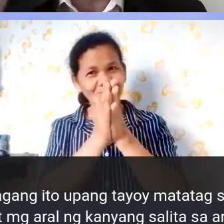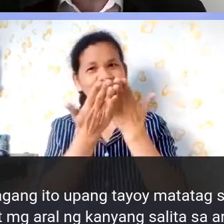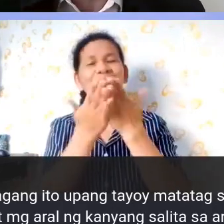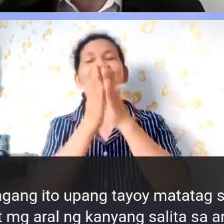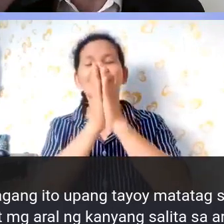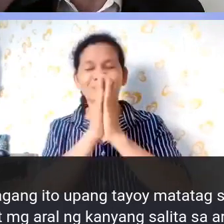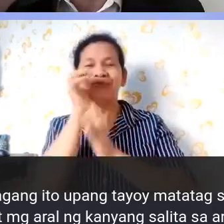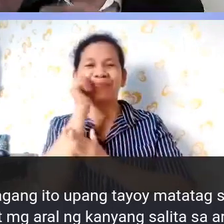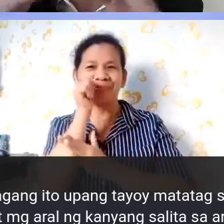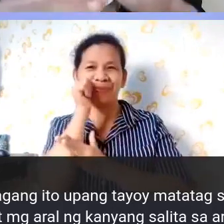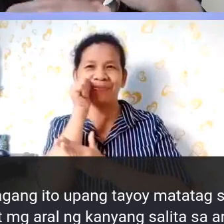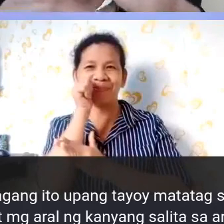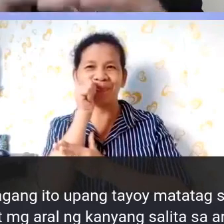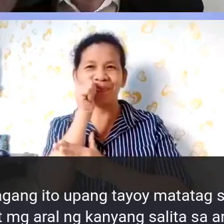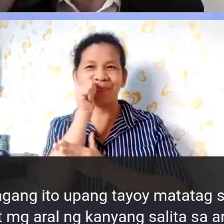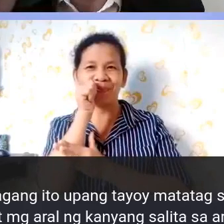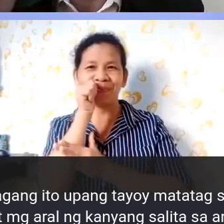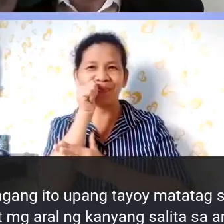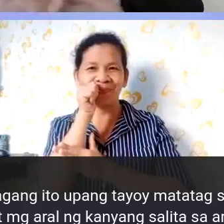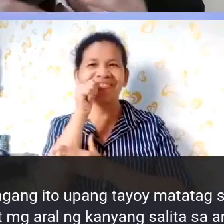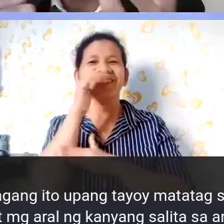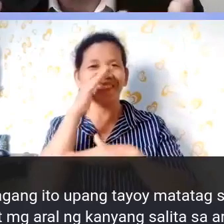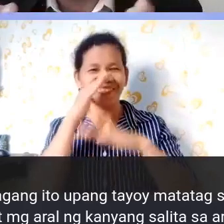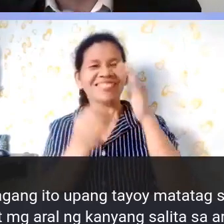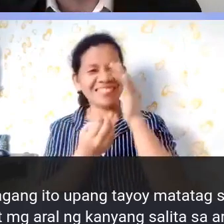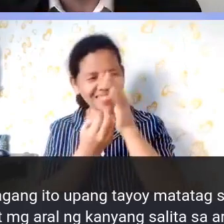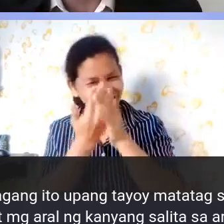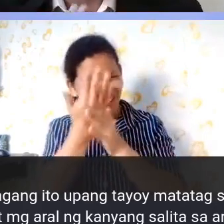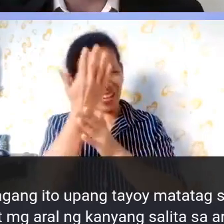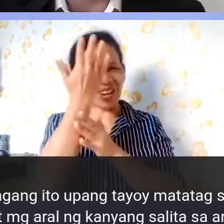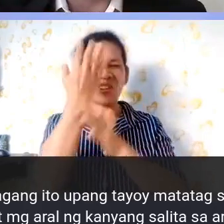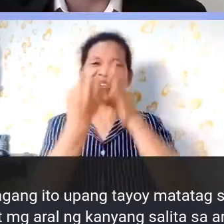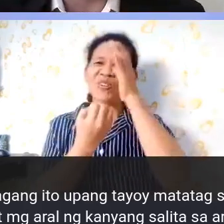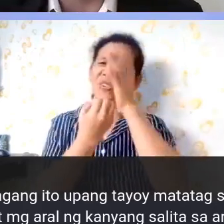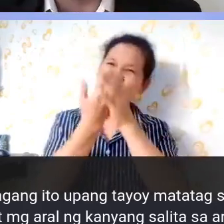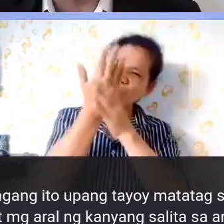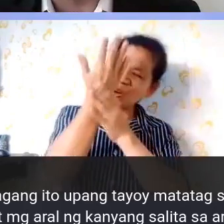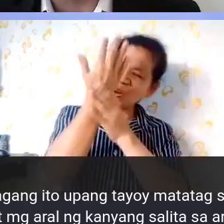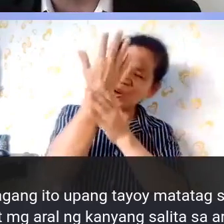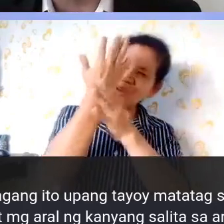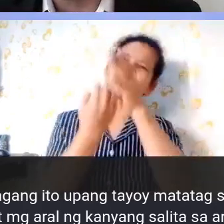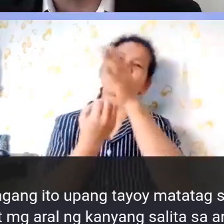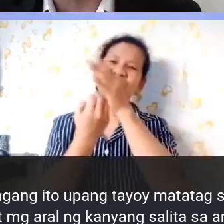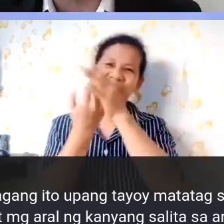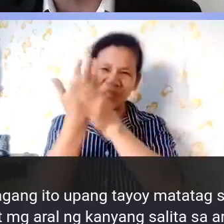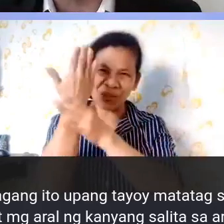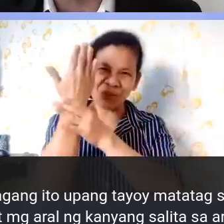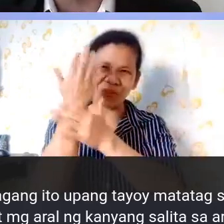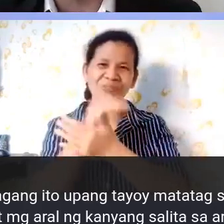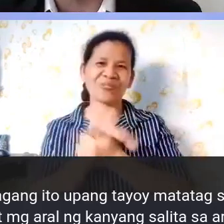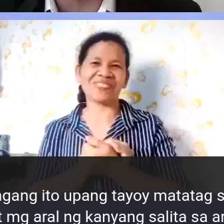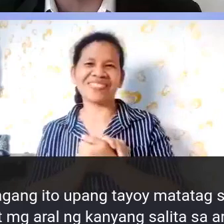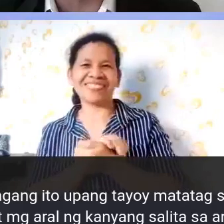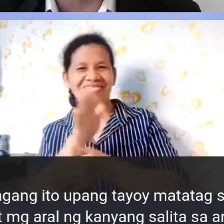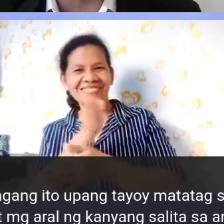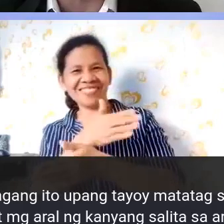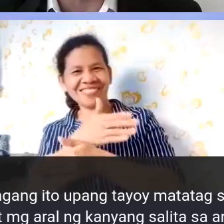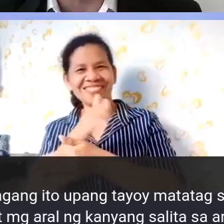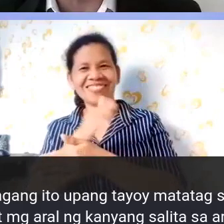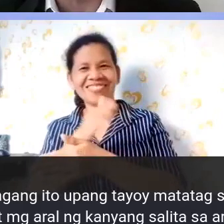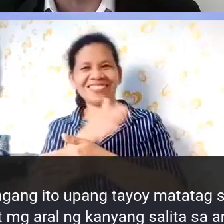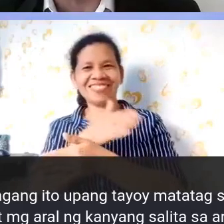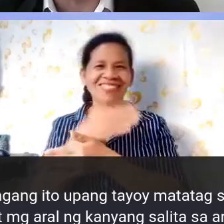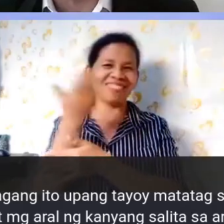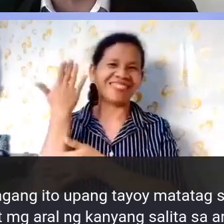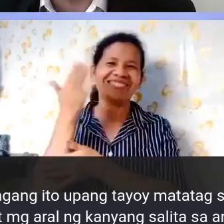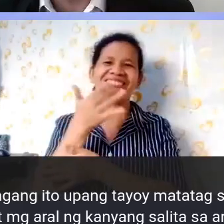day and you grow. Aba, ito po pong awit yan nung ako'y talagang crazy